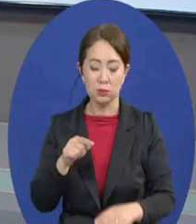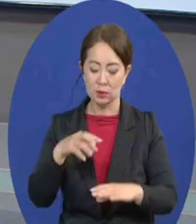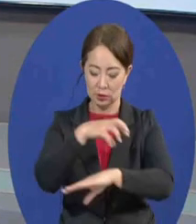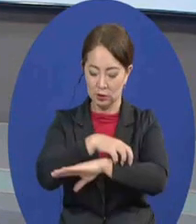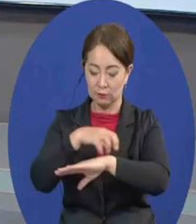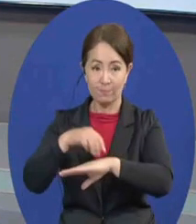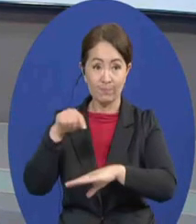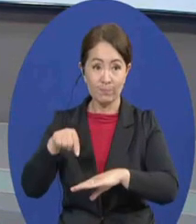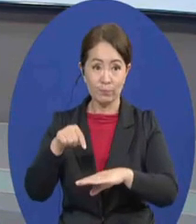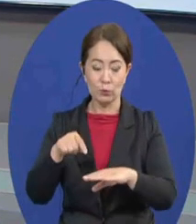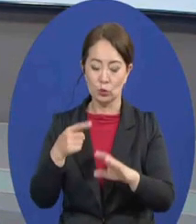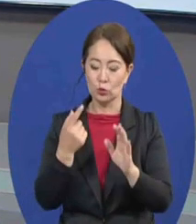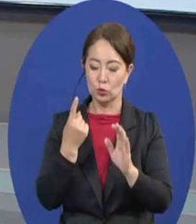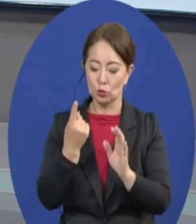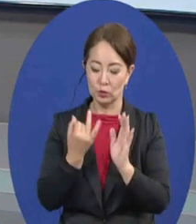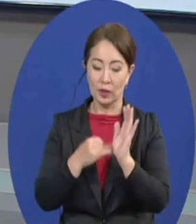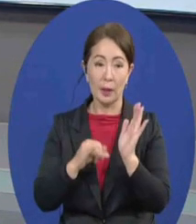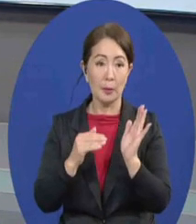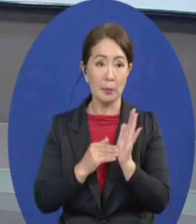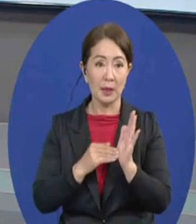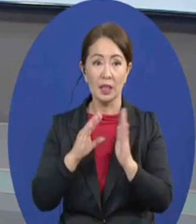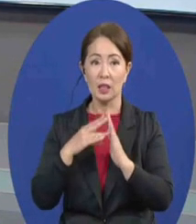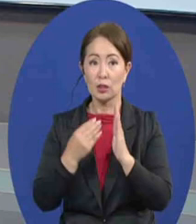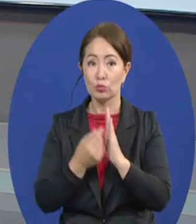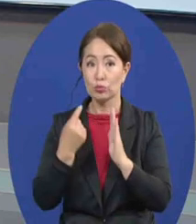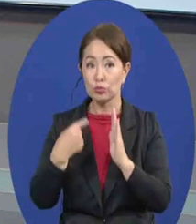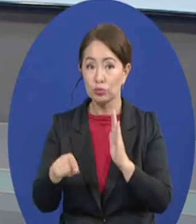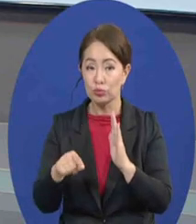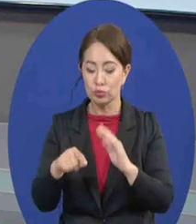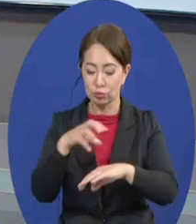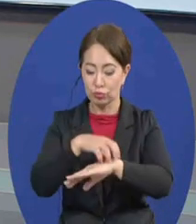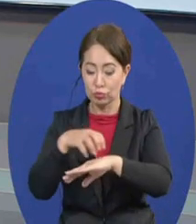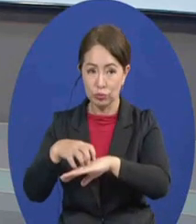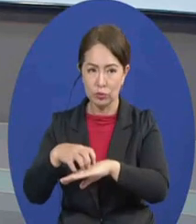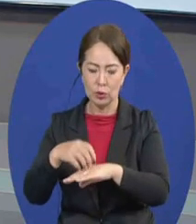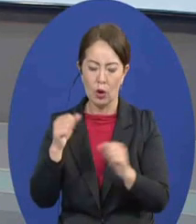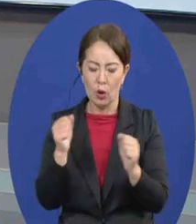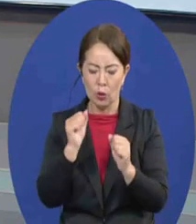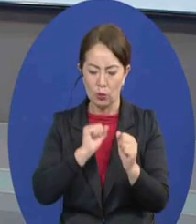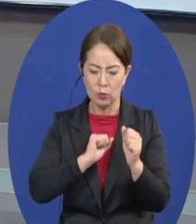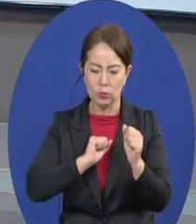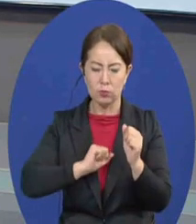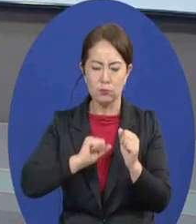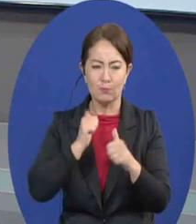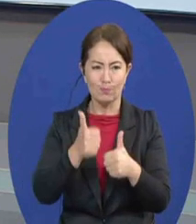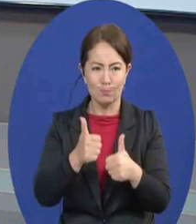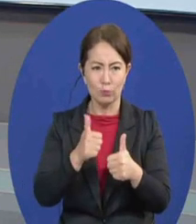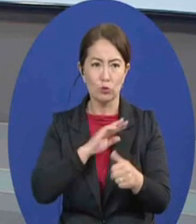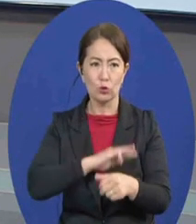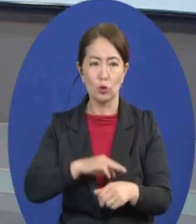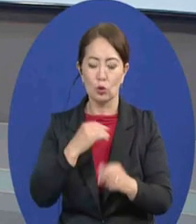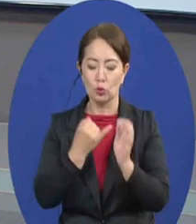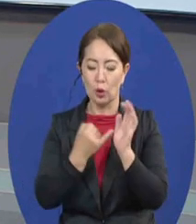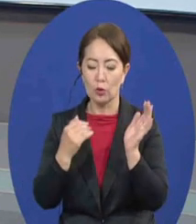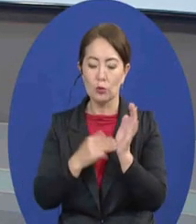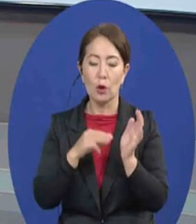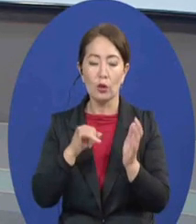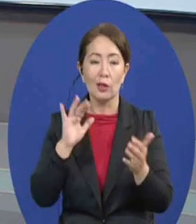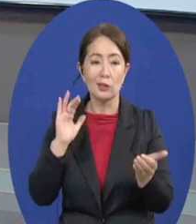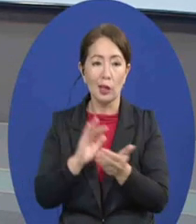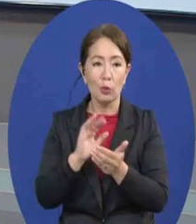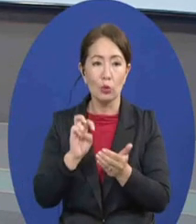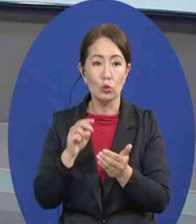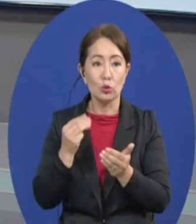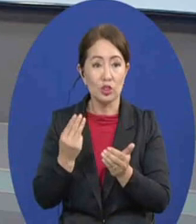Нийслэлийн гэр хорооллын 170 мянга гаруй айл өрхийг өвлийн үнтэд авахд 600 мянга орчим тон сайжруулсан шахмал төс шаардлагатай.